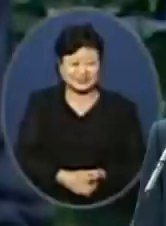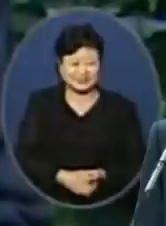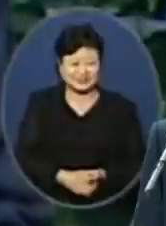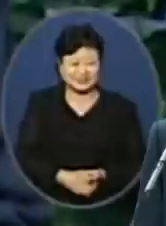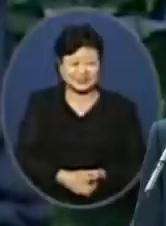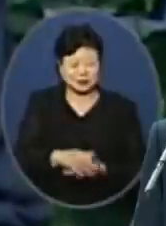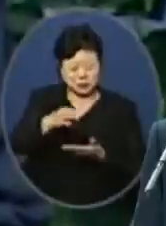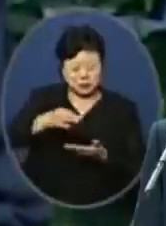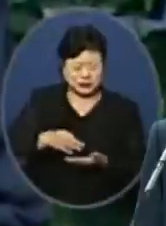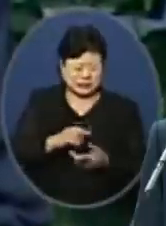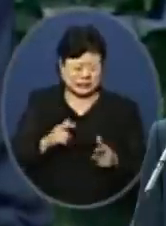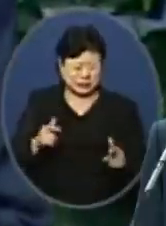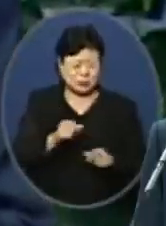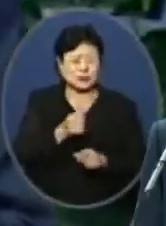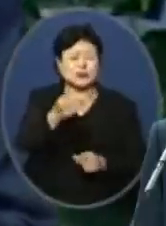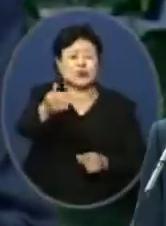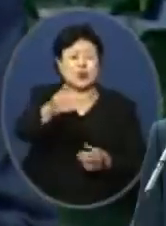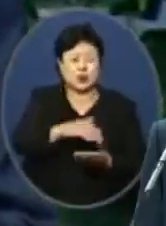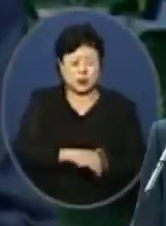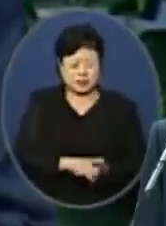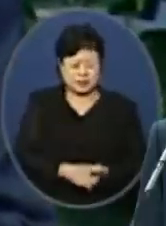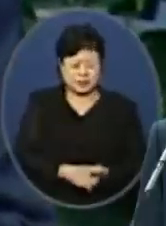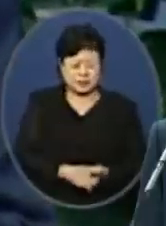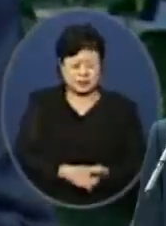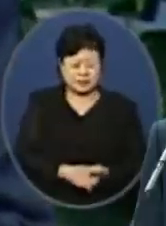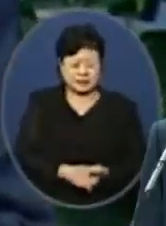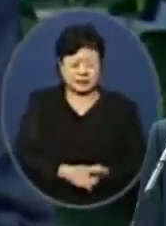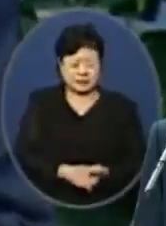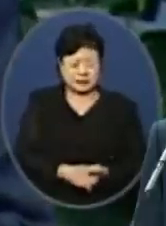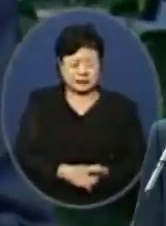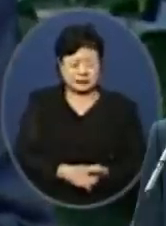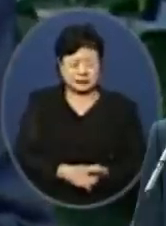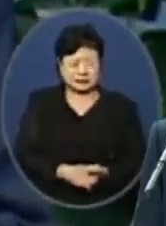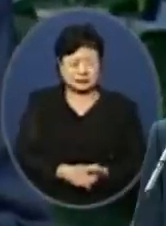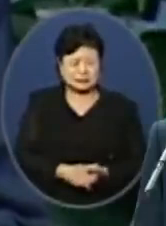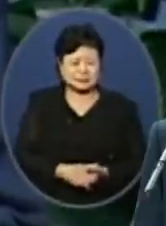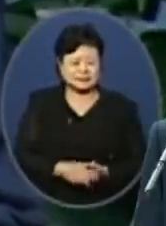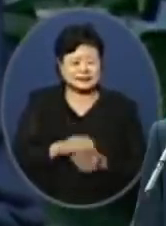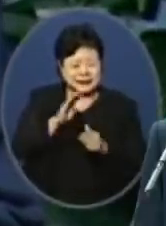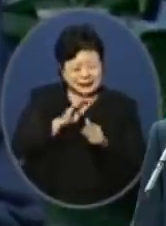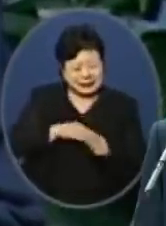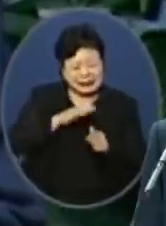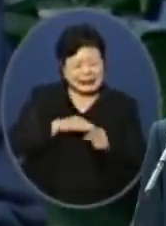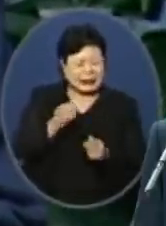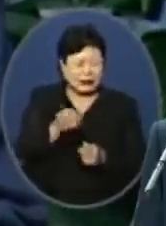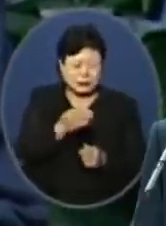돈을 못 보려와도 용서해주고 악역을 안 지겨도 용서해주고